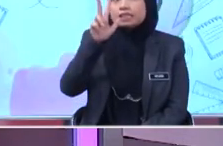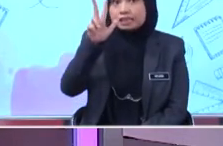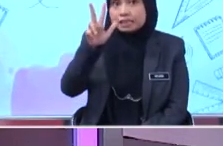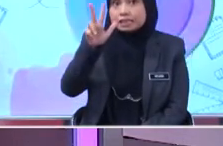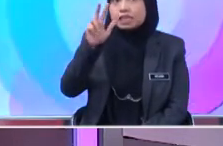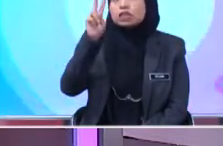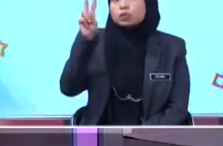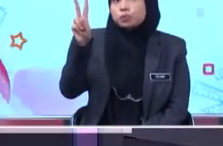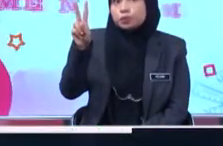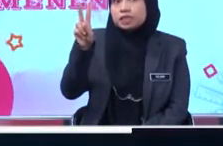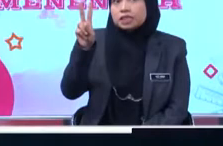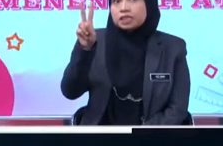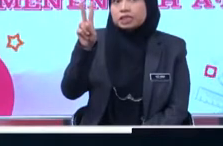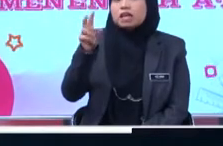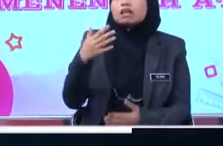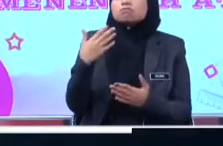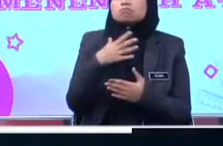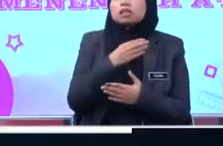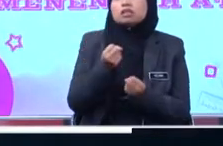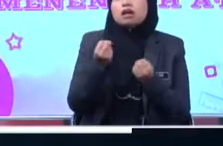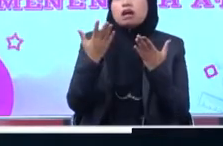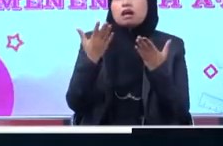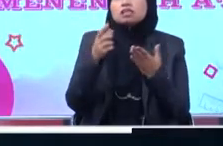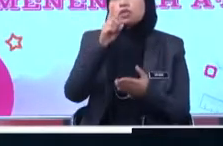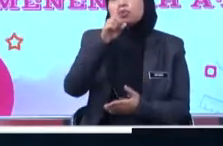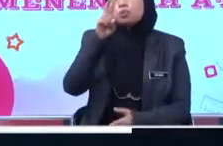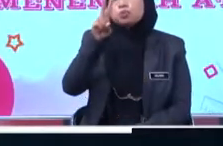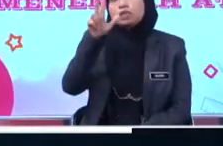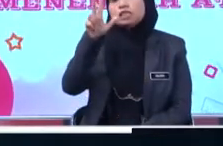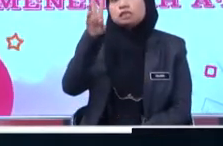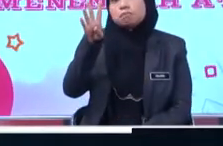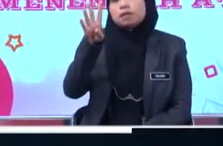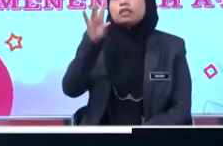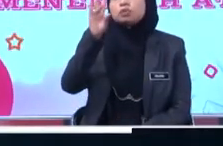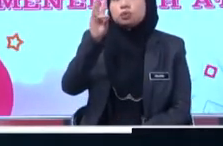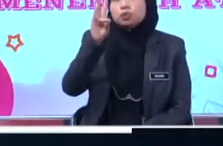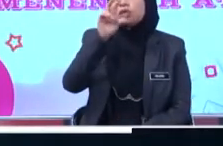332 atune banyak 1234567